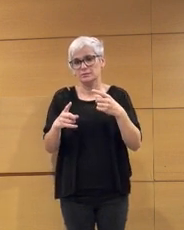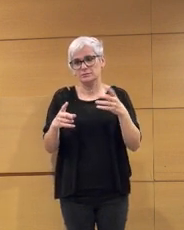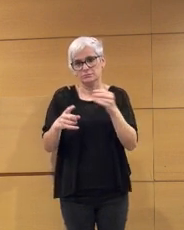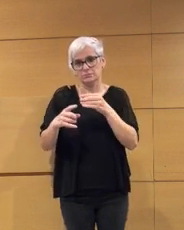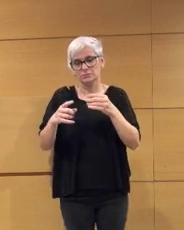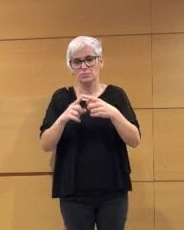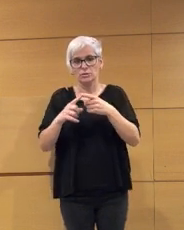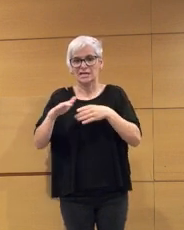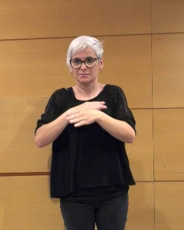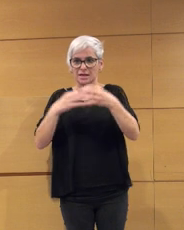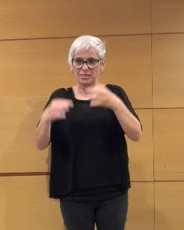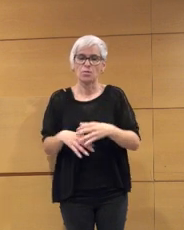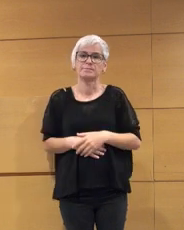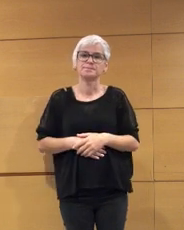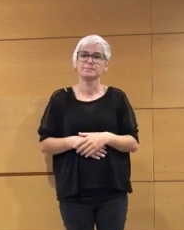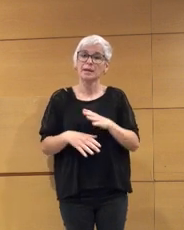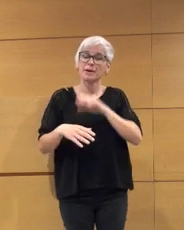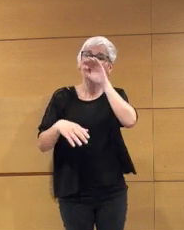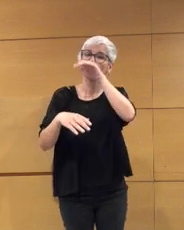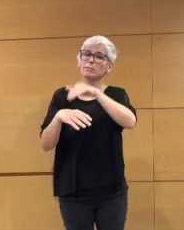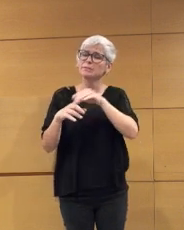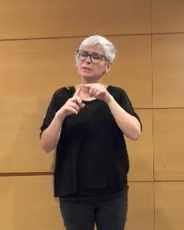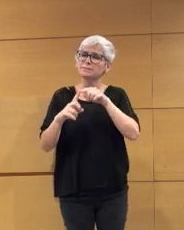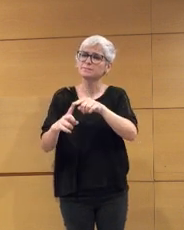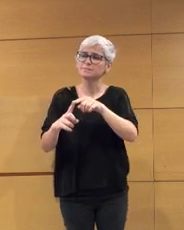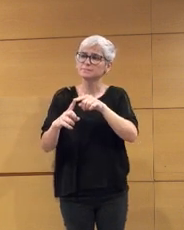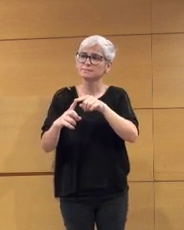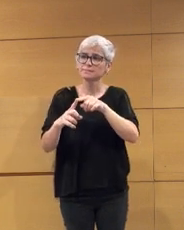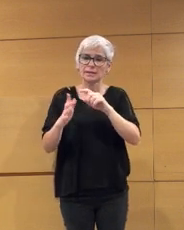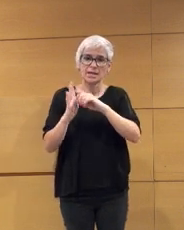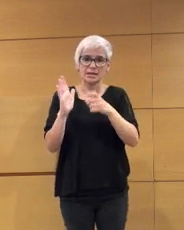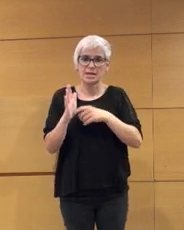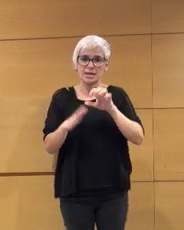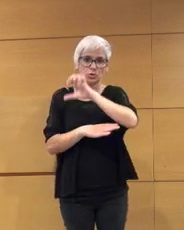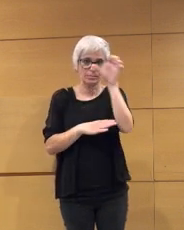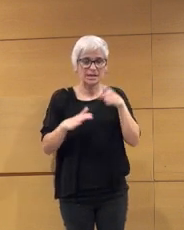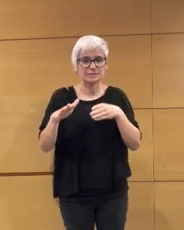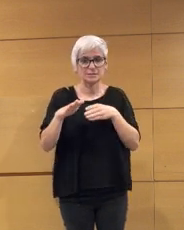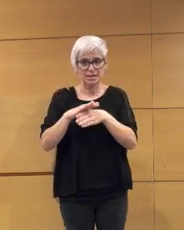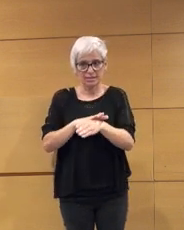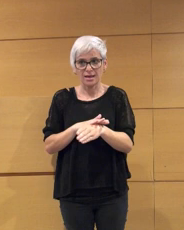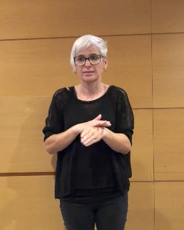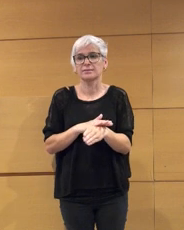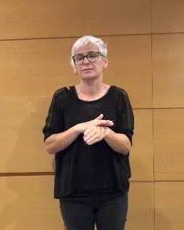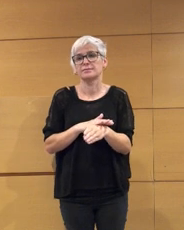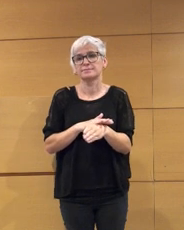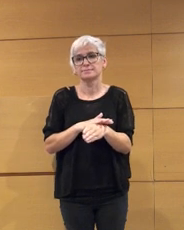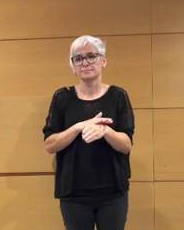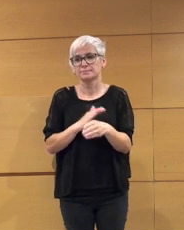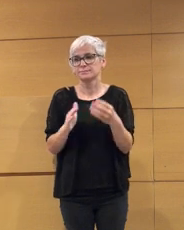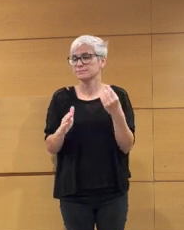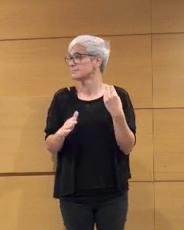accessibles. Per donar compliment a la Llei Europea d'Accessibilitat, el que ha tret